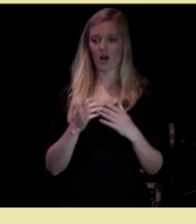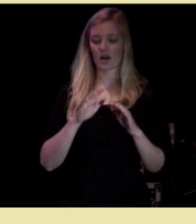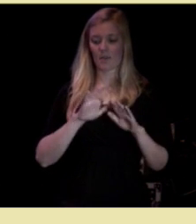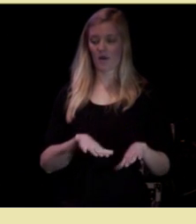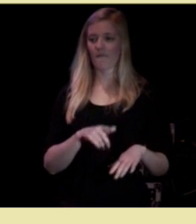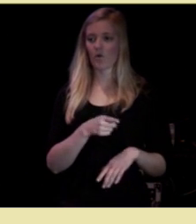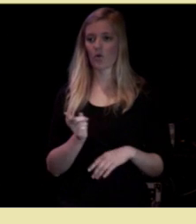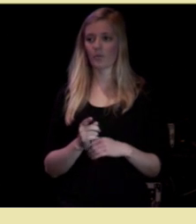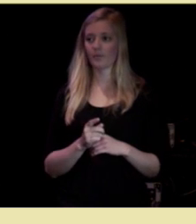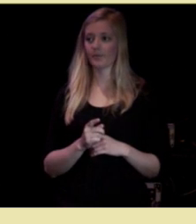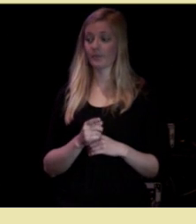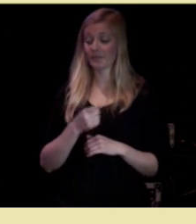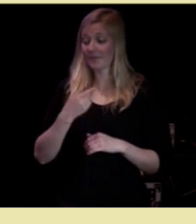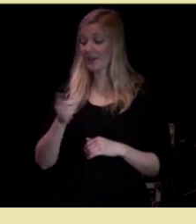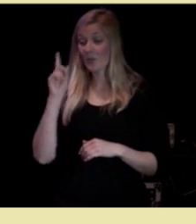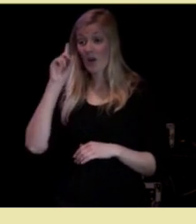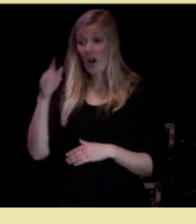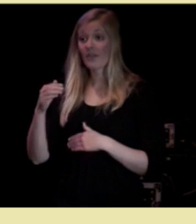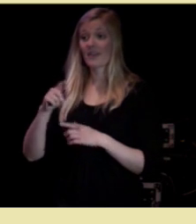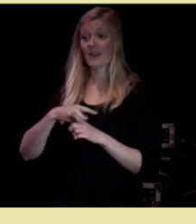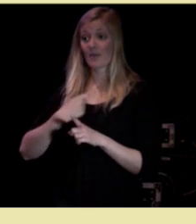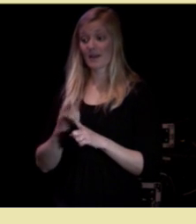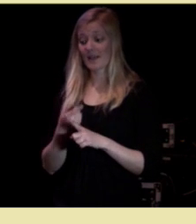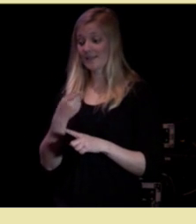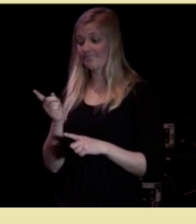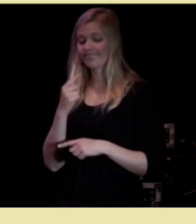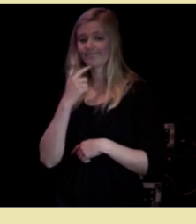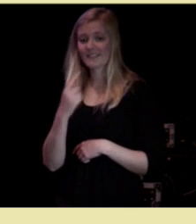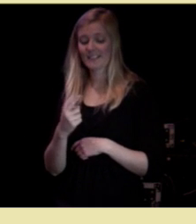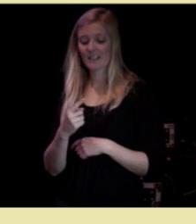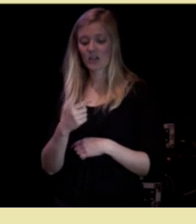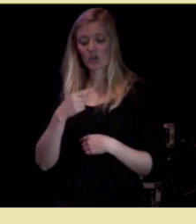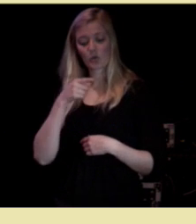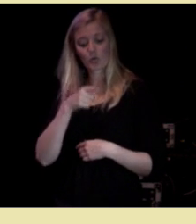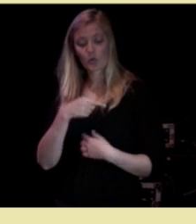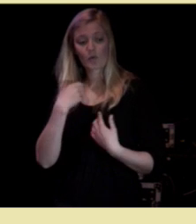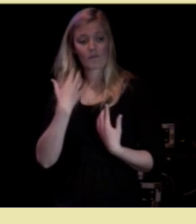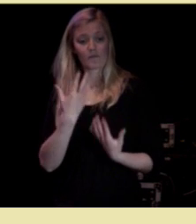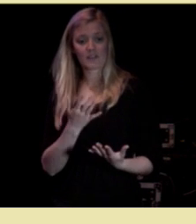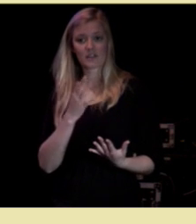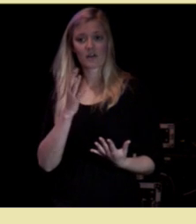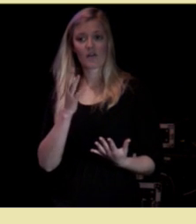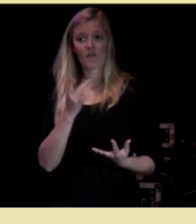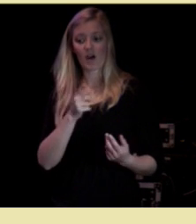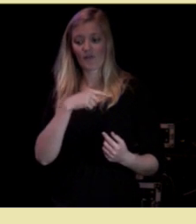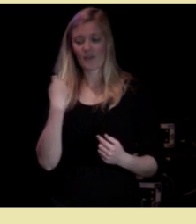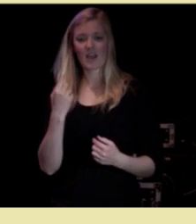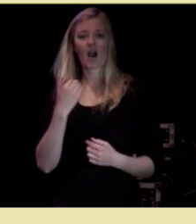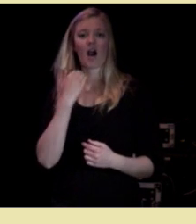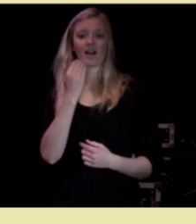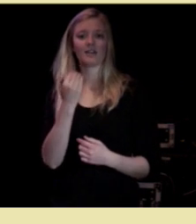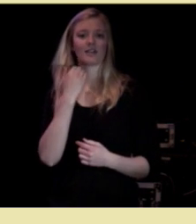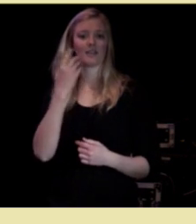Folk som kan rehabilitering, de sier «Nå har du vist det vi alltid har visst».